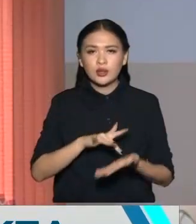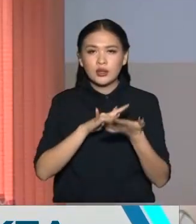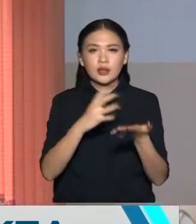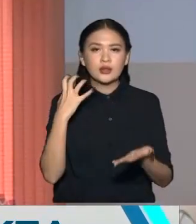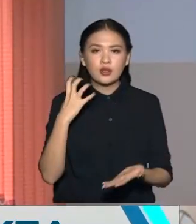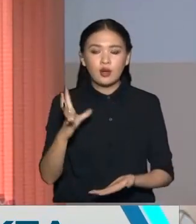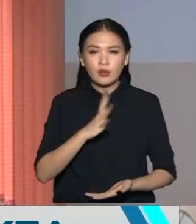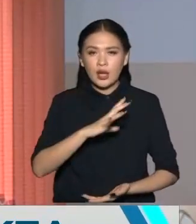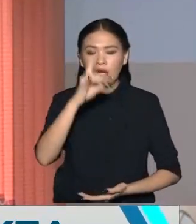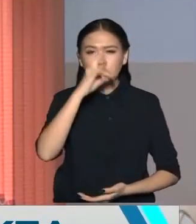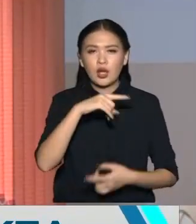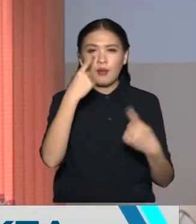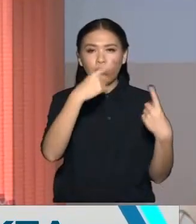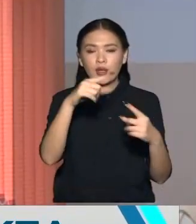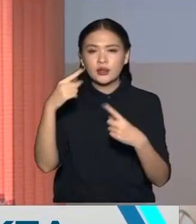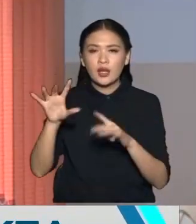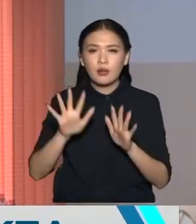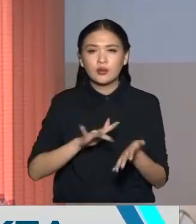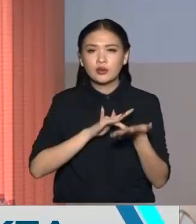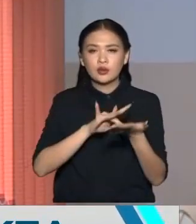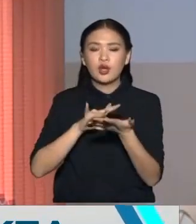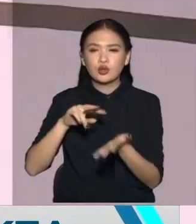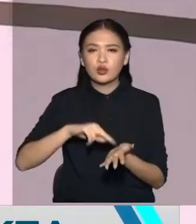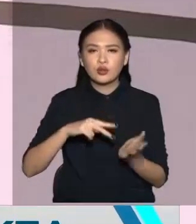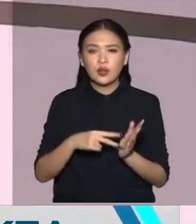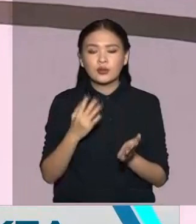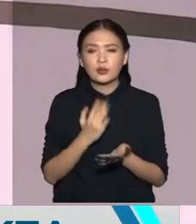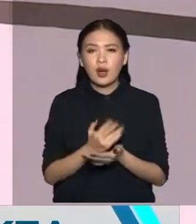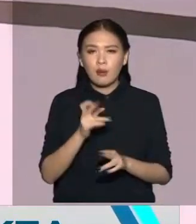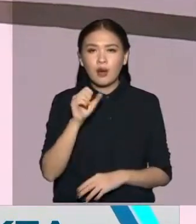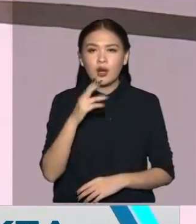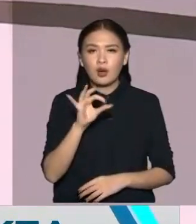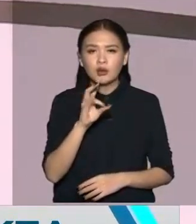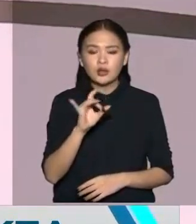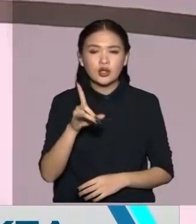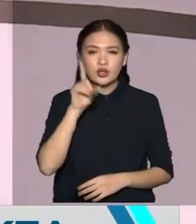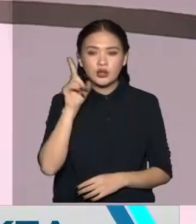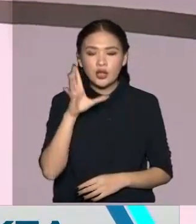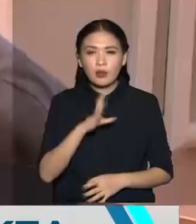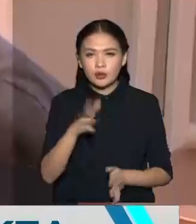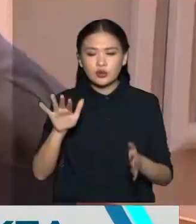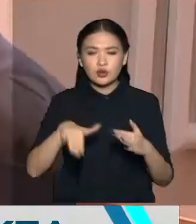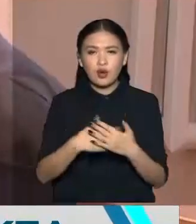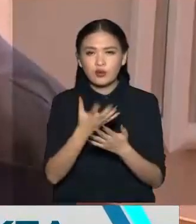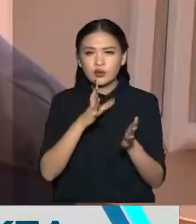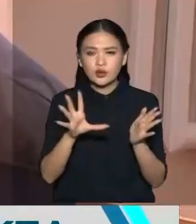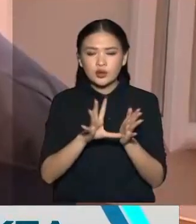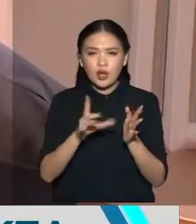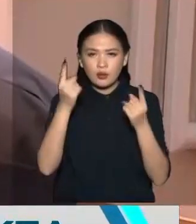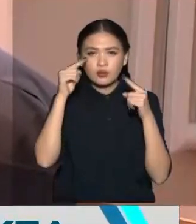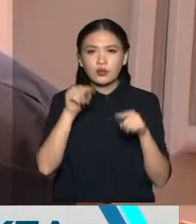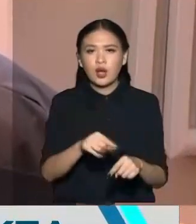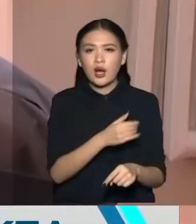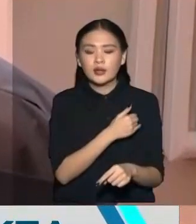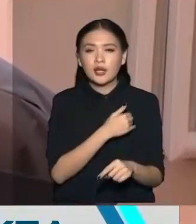Енді Қазақстанның өзге өңірлеріне де сапар ұйымдастыру жоспарымызда бар. Байқоңыр жастары жаңа технологияның қыр-сырын меңгеруге бейім.